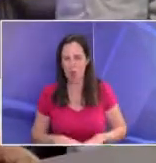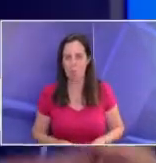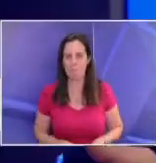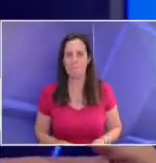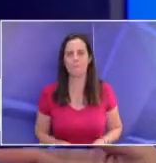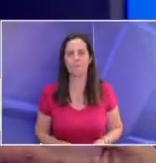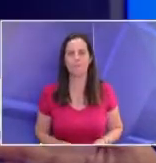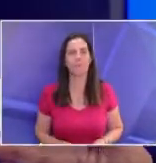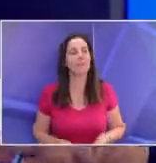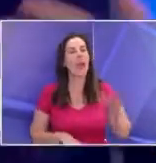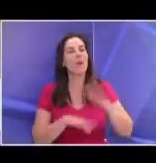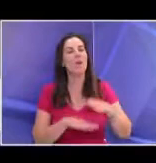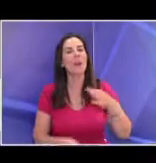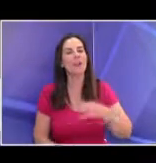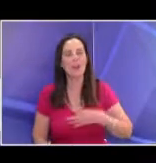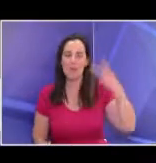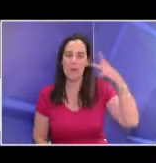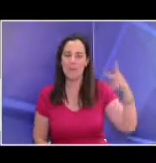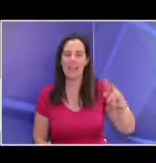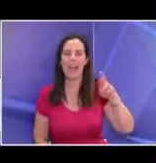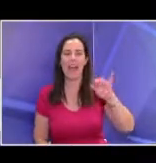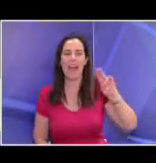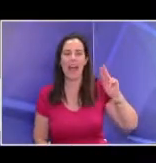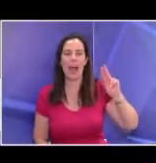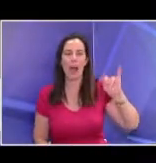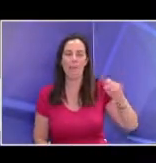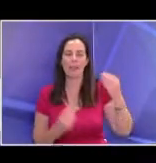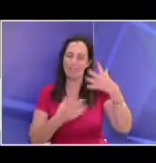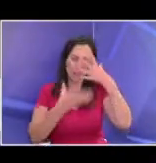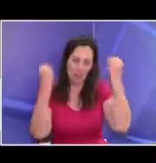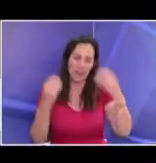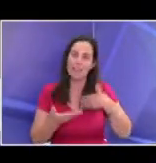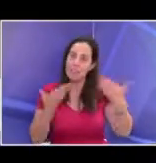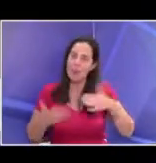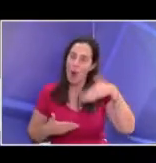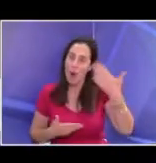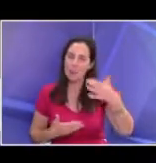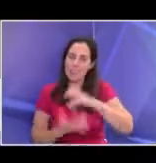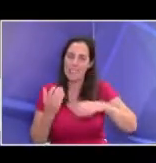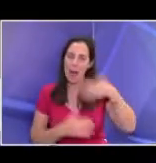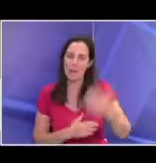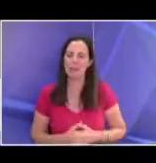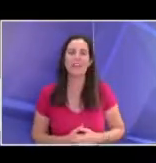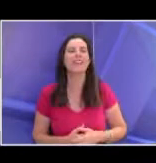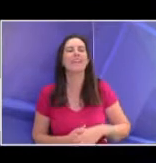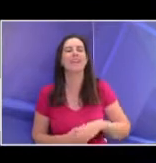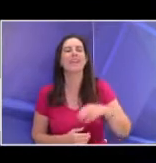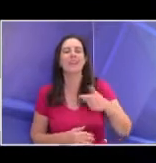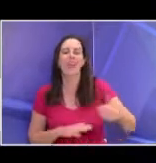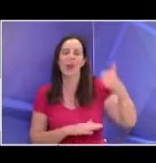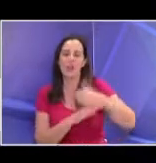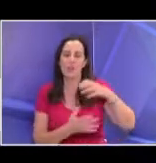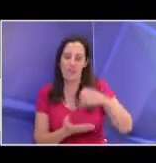חברים, המומחה שלנו, פרופסור עוזי רבי אומר, עוד מעט זה נשכח, אני אזמין אותך כנראה לסערה הבאה. פרופסור עוזי רבי, ראש